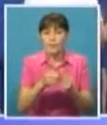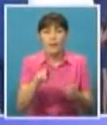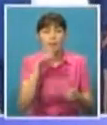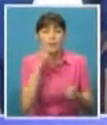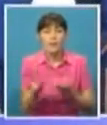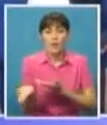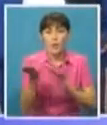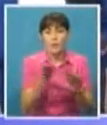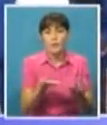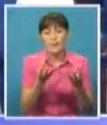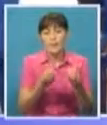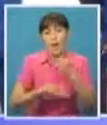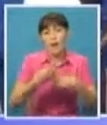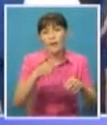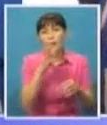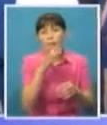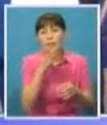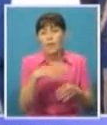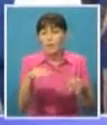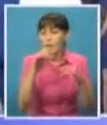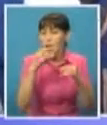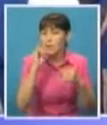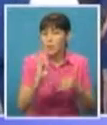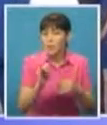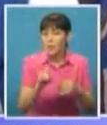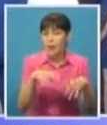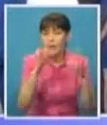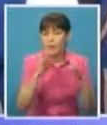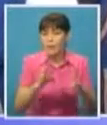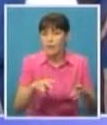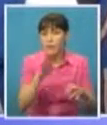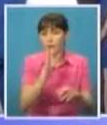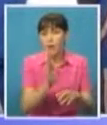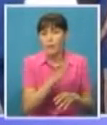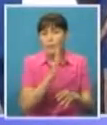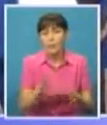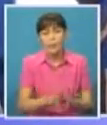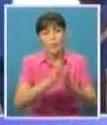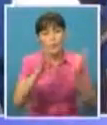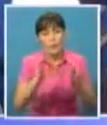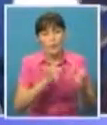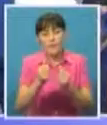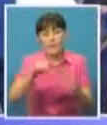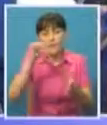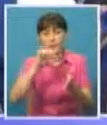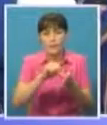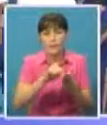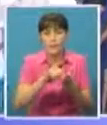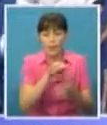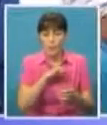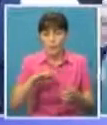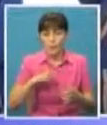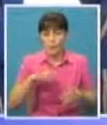келіпсіздер. Және де алдағы уақытта зиянды әдеттерден аулақ болып, осында үлкен марафондарға қатысып, тұғырымызды және